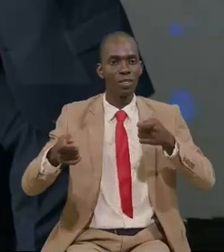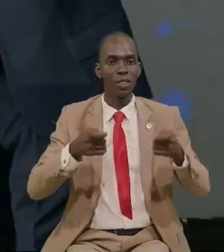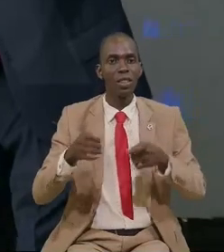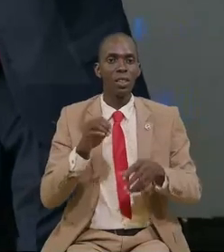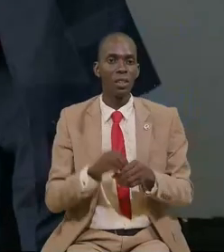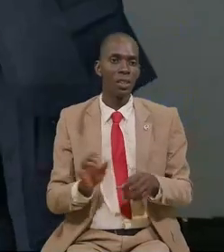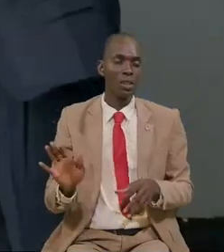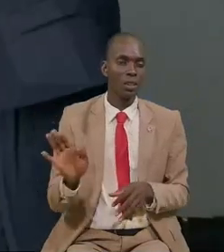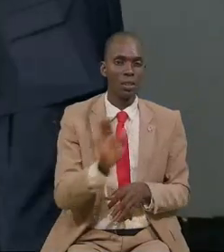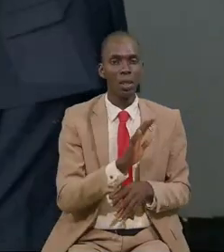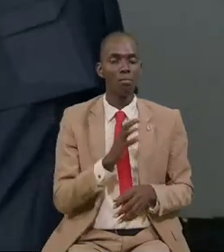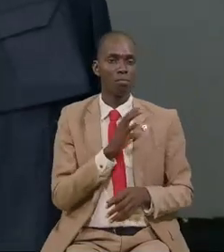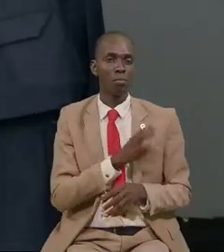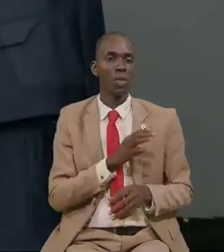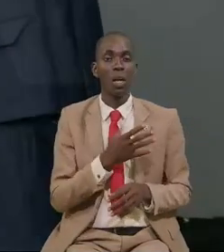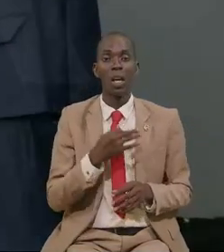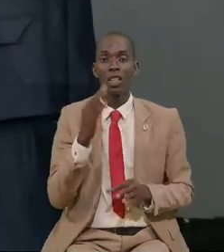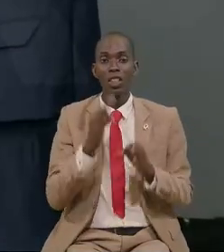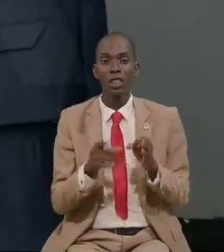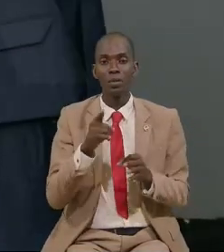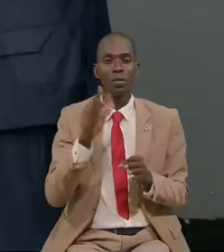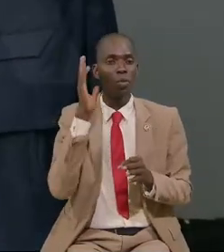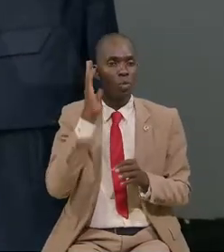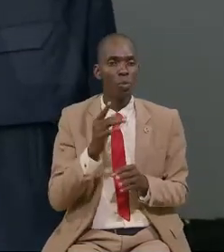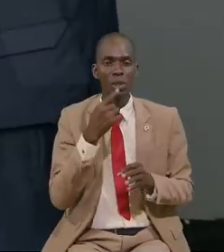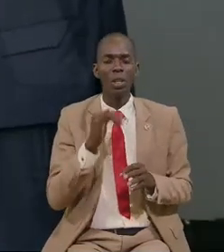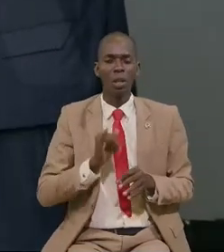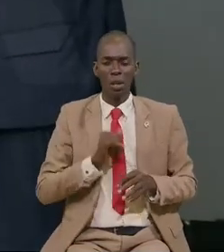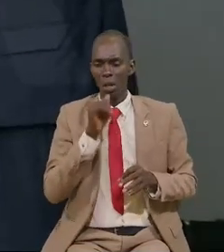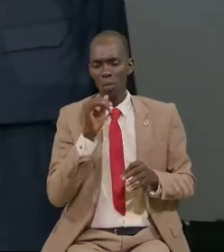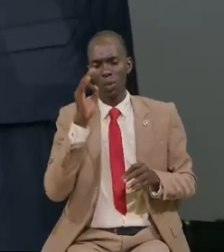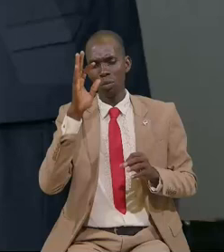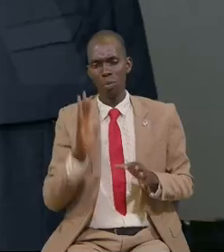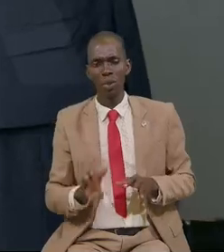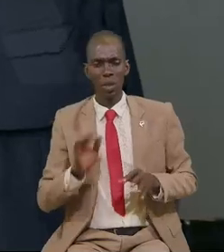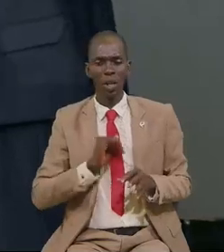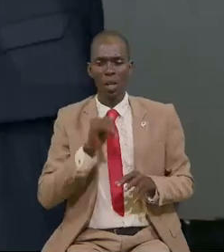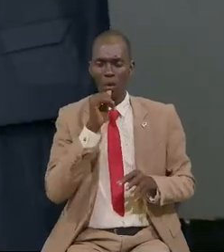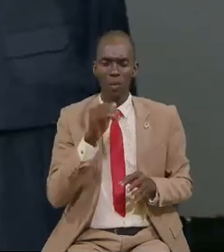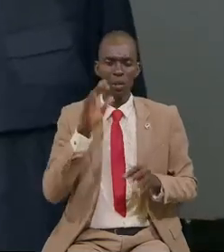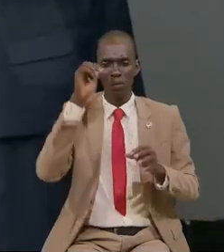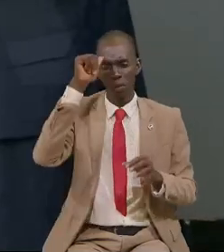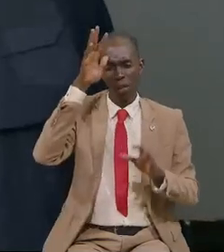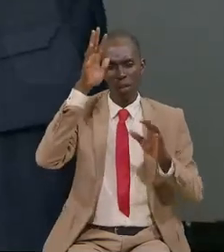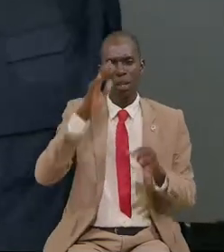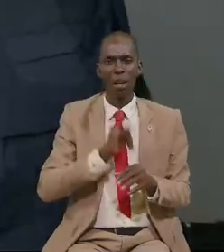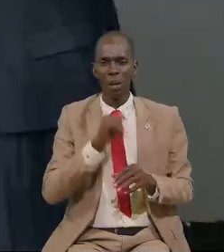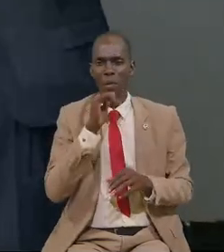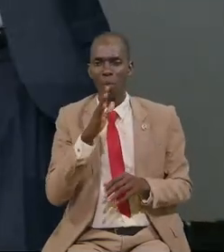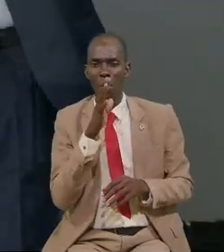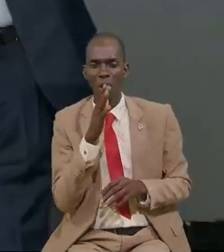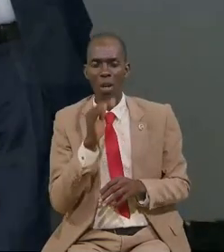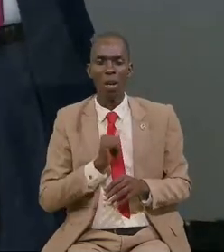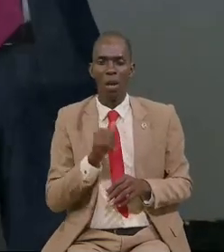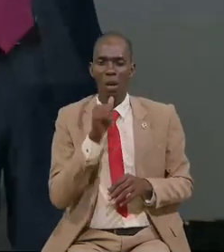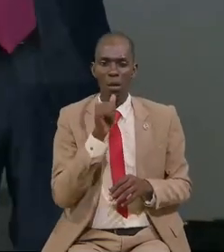Dans sa conduite. Si tu dis que je suis prédicateur, je suis pasteur, je suis un père, je suis une mère, je suis un